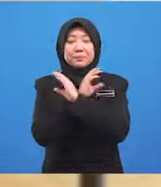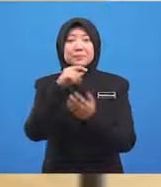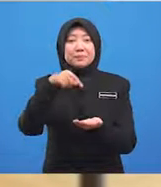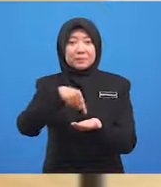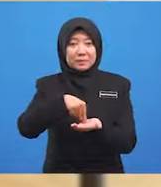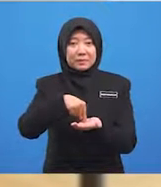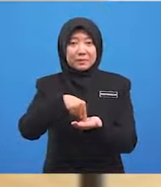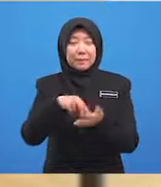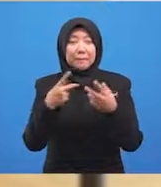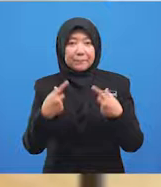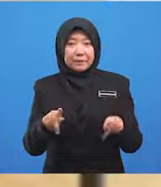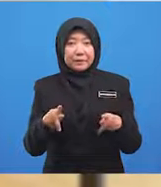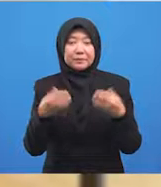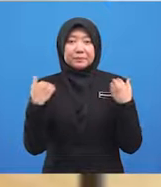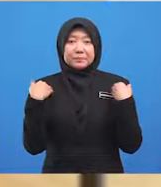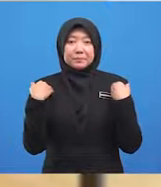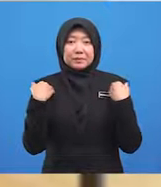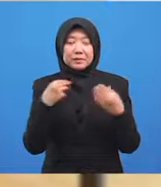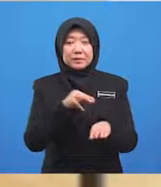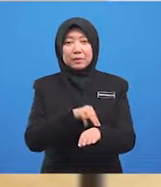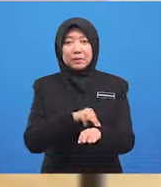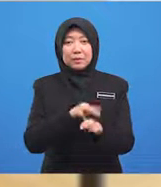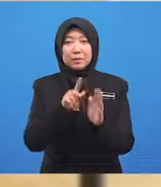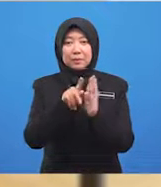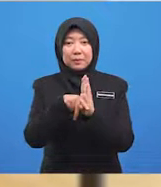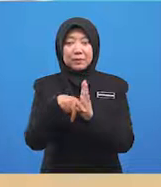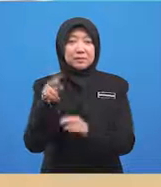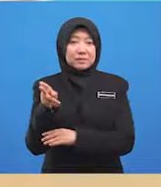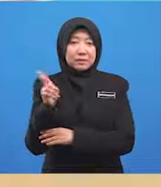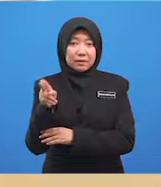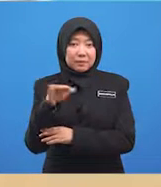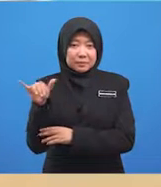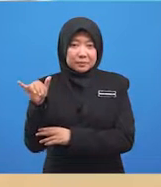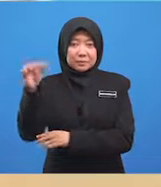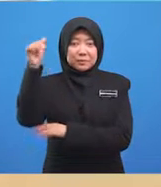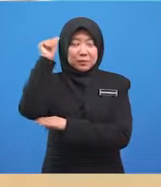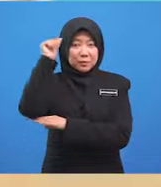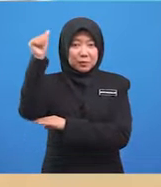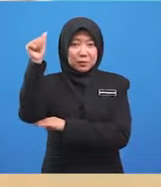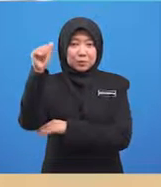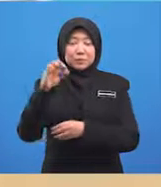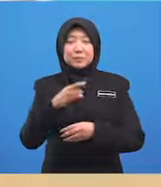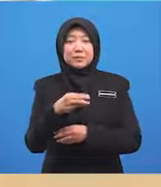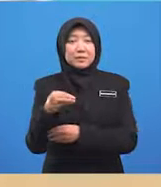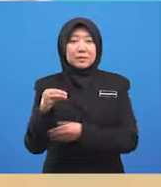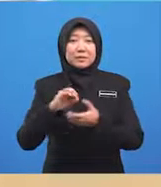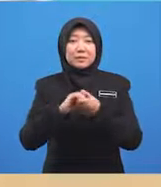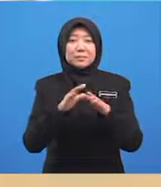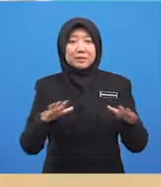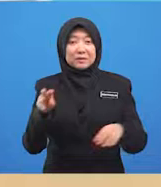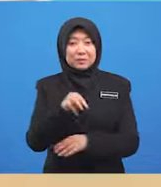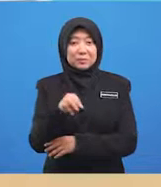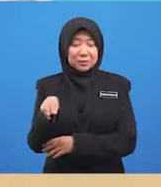cintai ini pernah menangis zaman prasejarah nya assalamualaikum dan selamat sejahtera